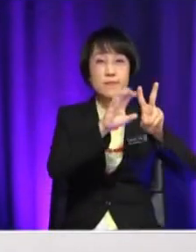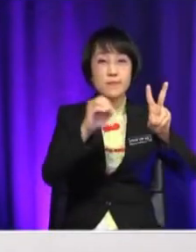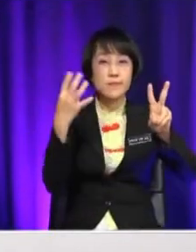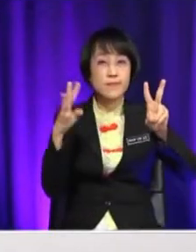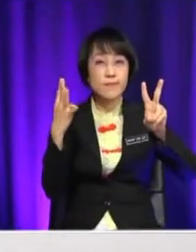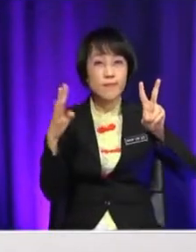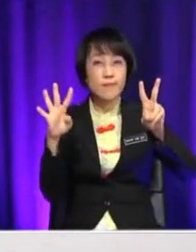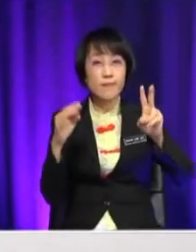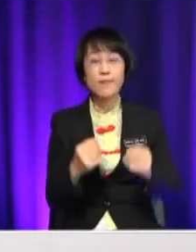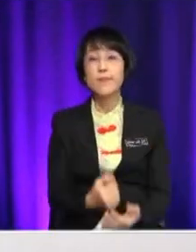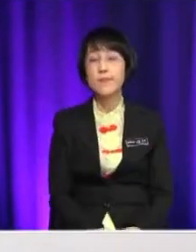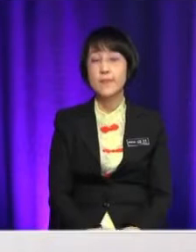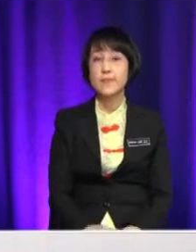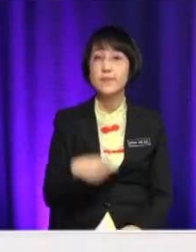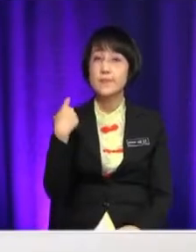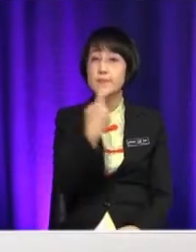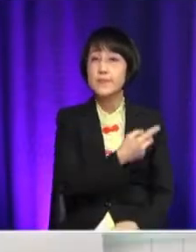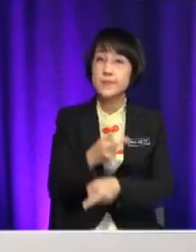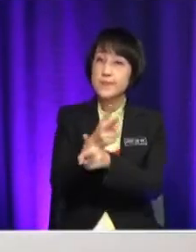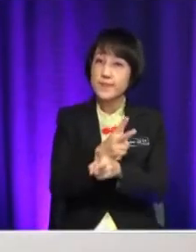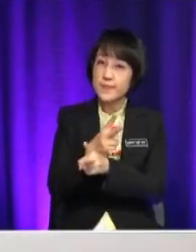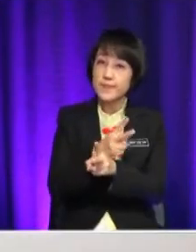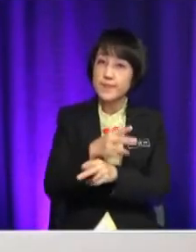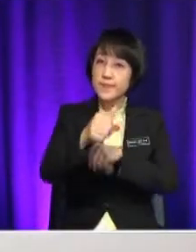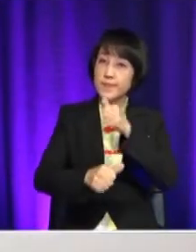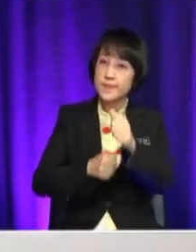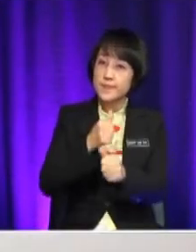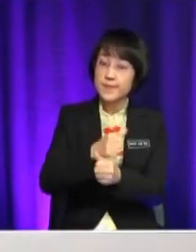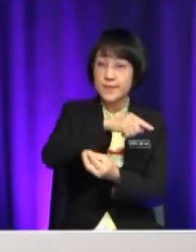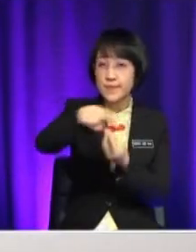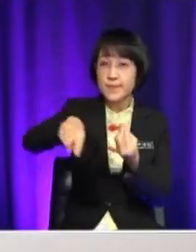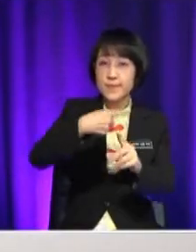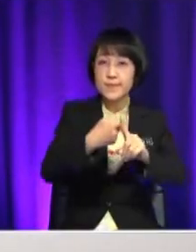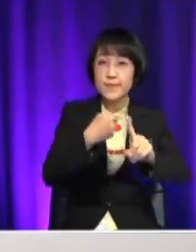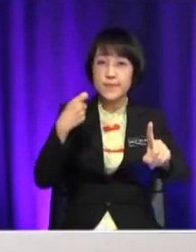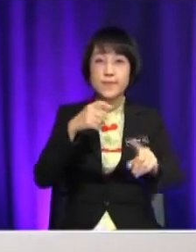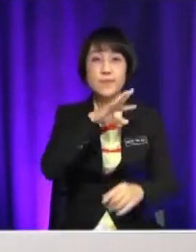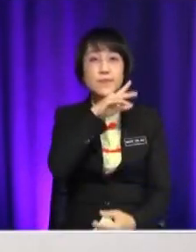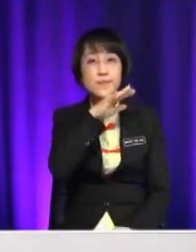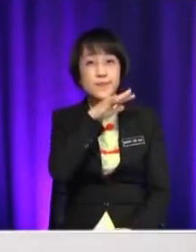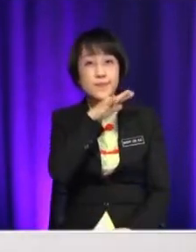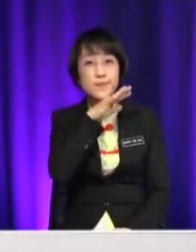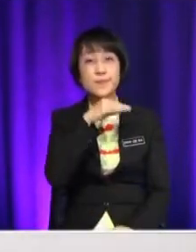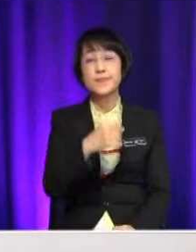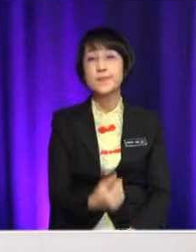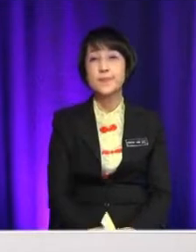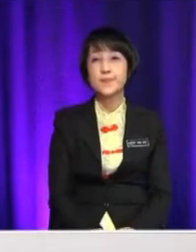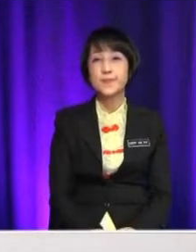Impaknya, kita dapat memelihara alam sekitar daripada pencemaran. Benarlah bahawa